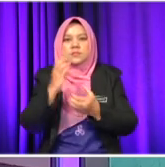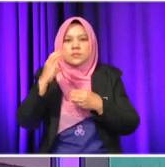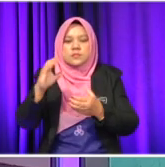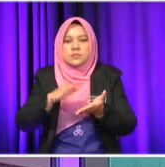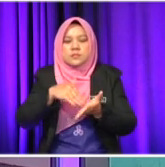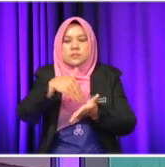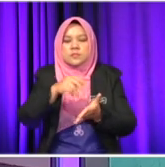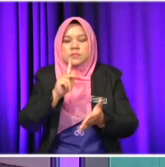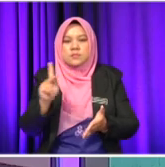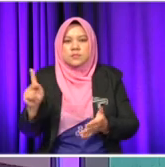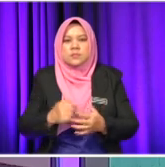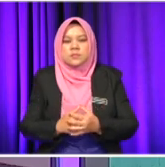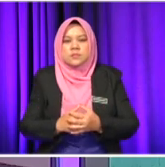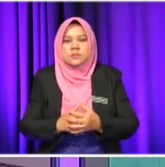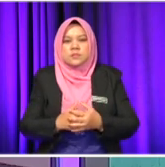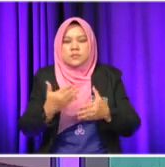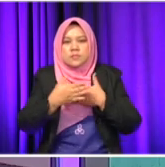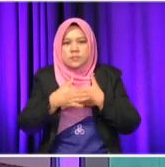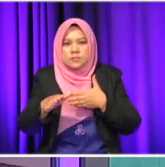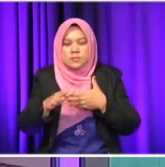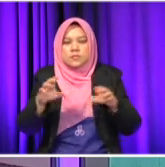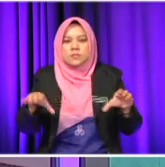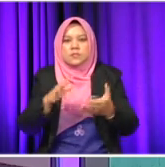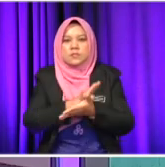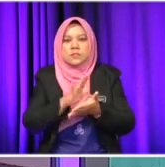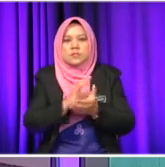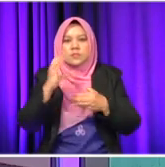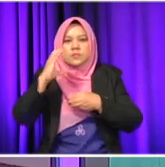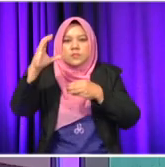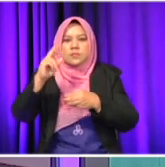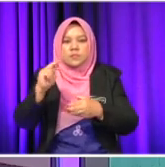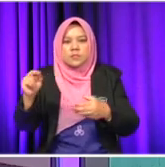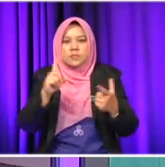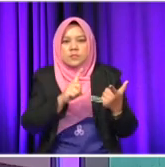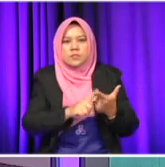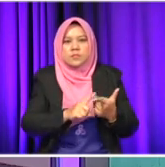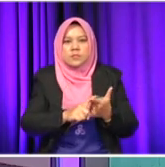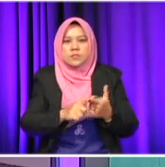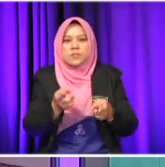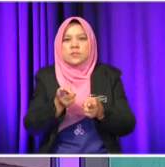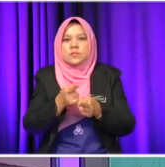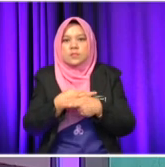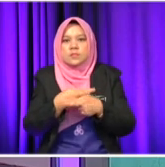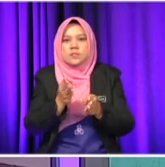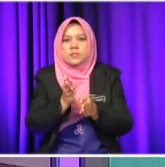Oke so selepas kita buat kita cadangan kita akan pergi ke pada fase yang kedua yaitu